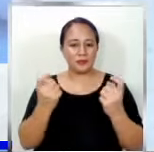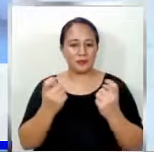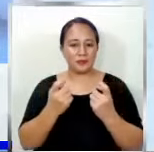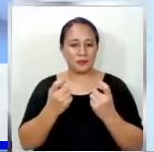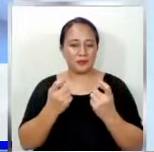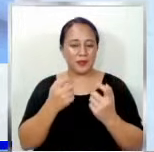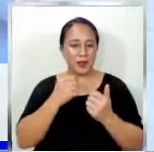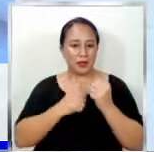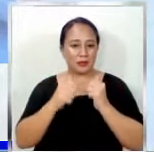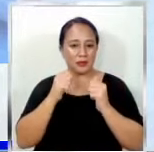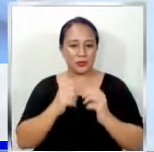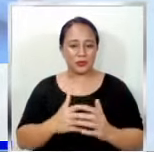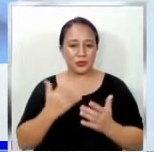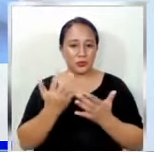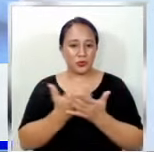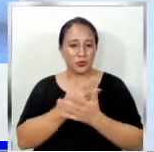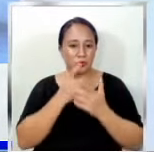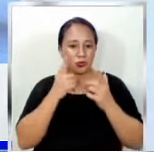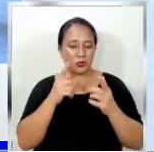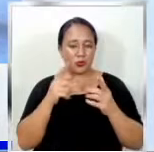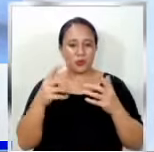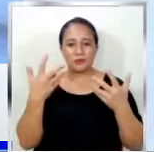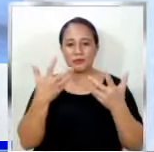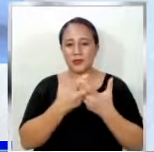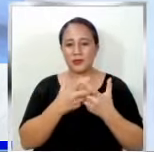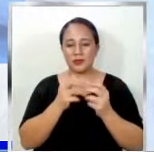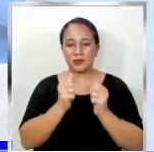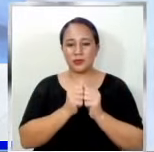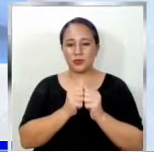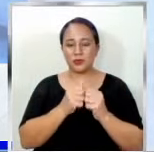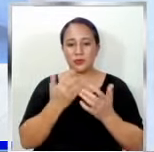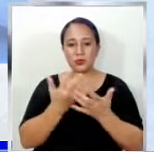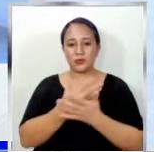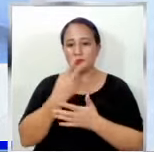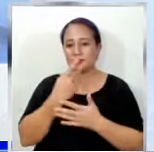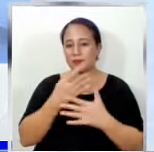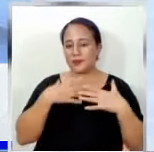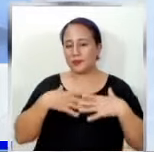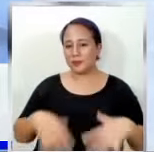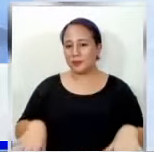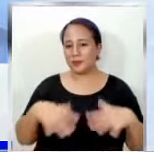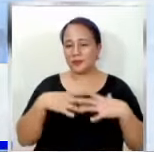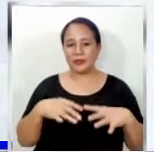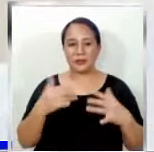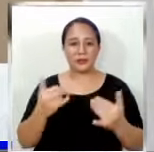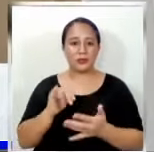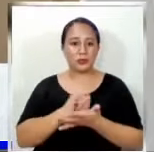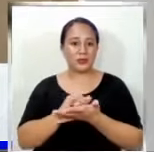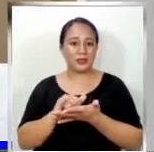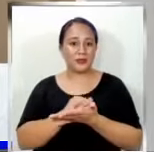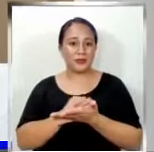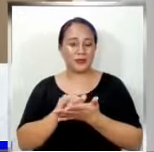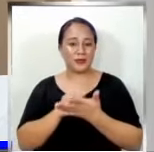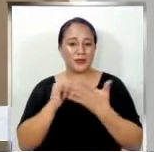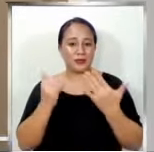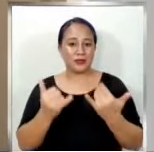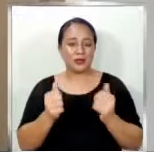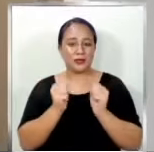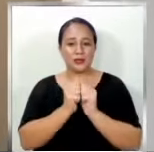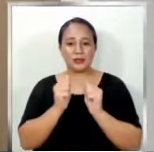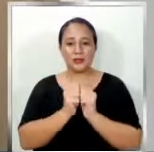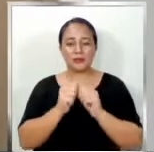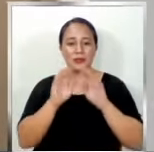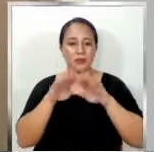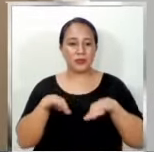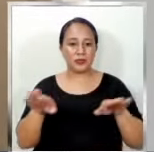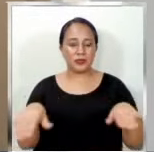bagong look, tinernohan ni LJ ng nude pink outfit. Kasalukuyang nasa New York City si LJ kasama ang kanyang mga anak na sina